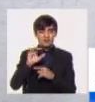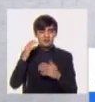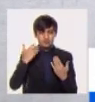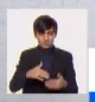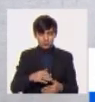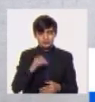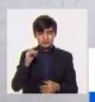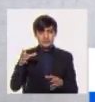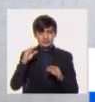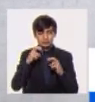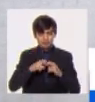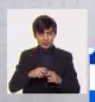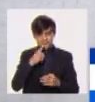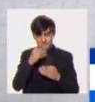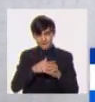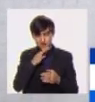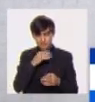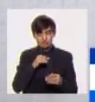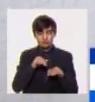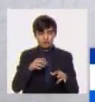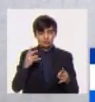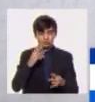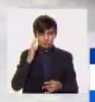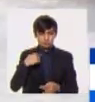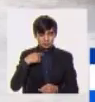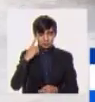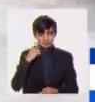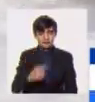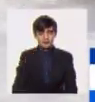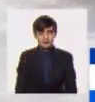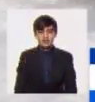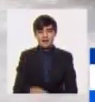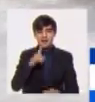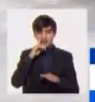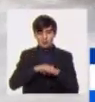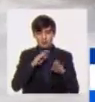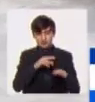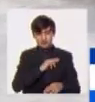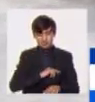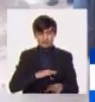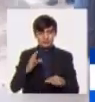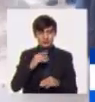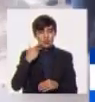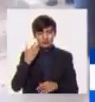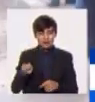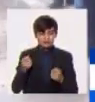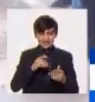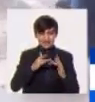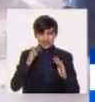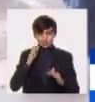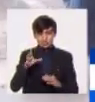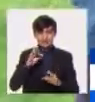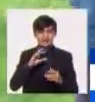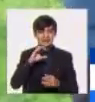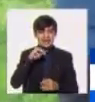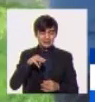мәселе қаралып, бұл жақын арада осы шешілу керек деп біз есептейміз. Дегенмен әкімдіктегілер әлемдік тордың қашан жеткізілетінін дөп басып айта алмады.